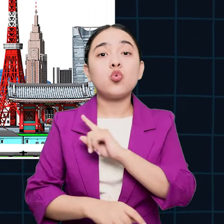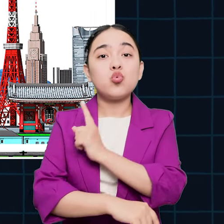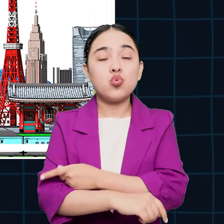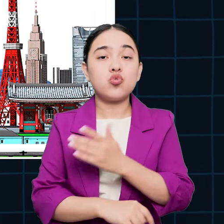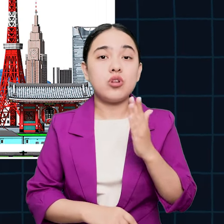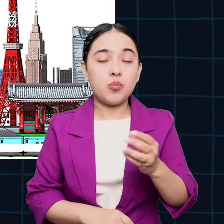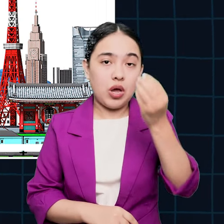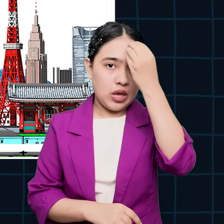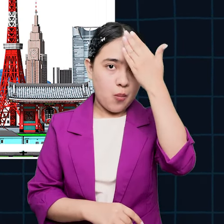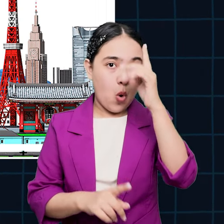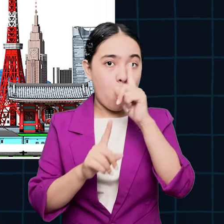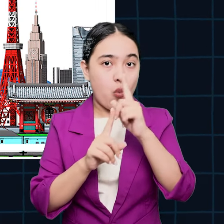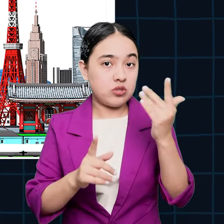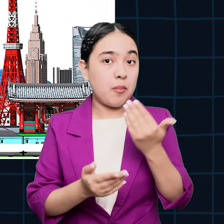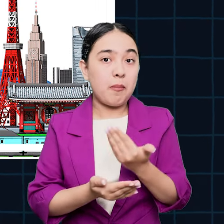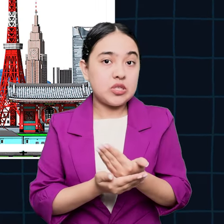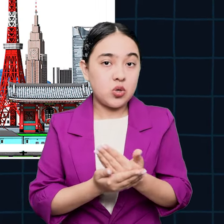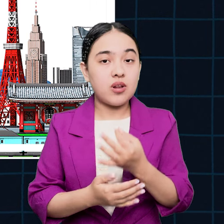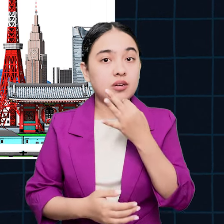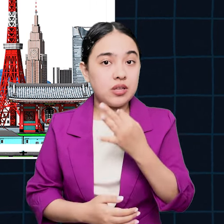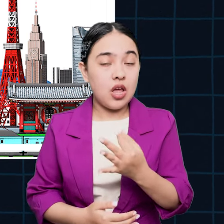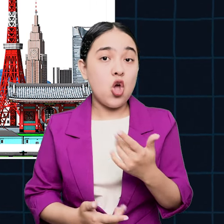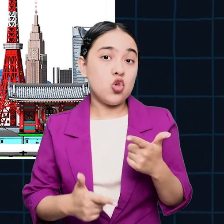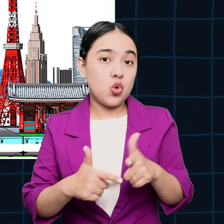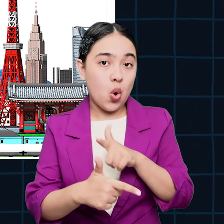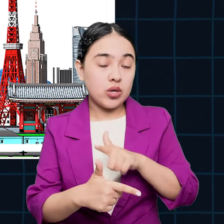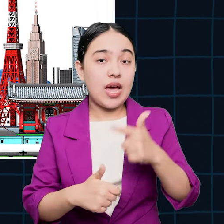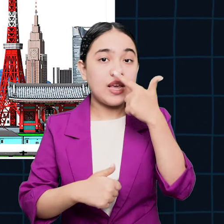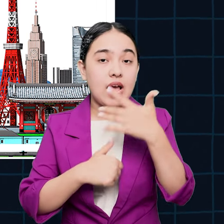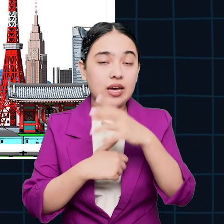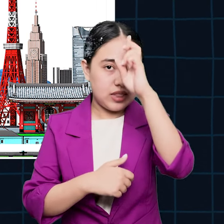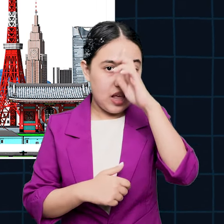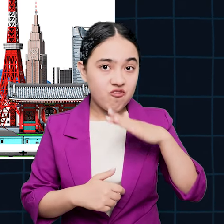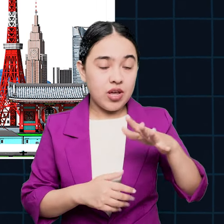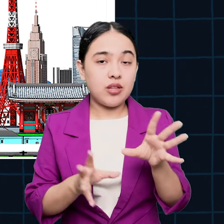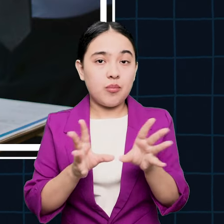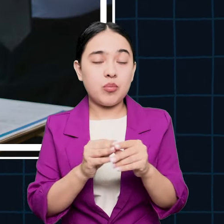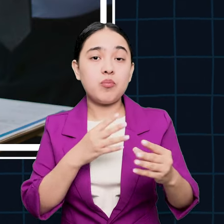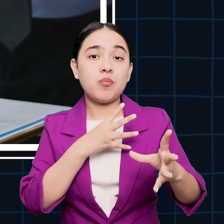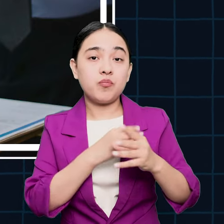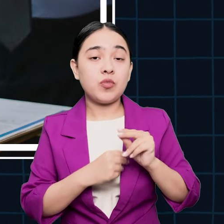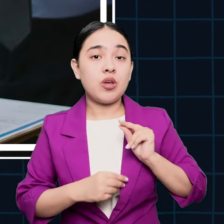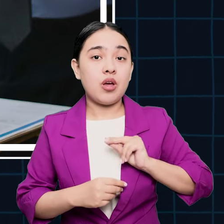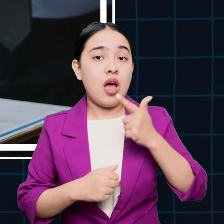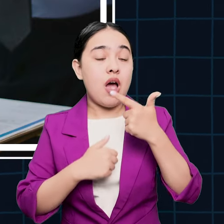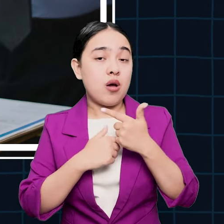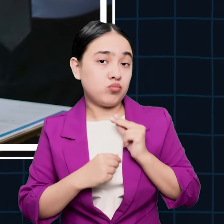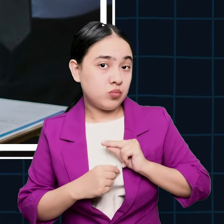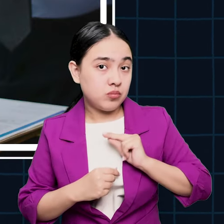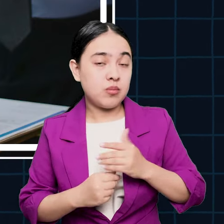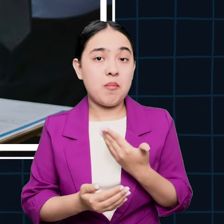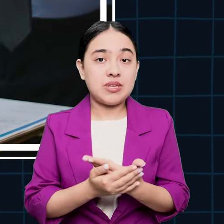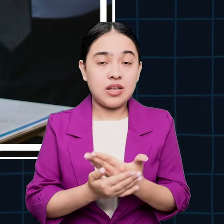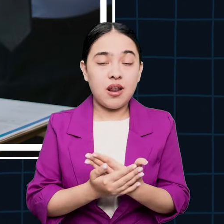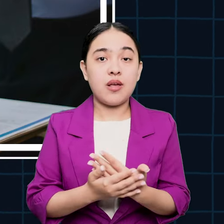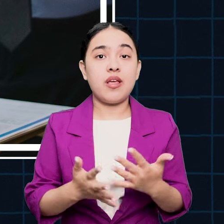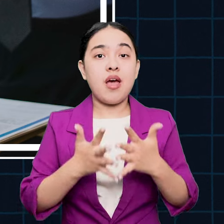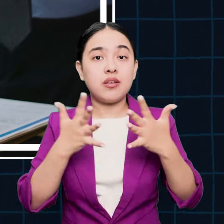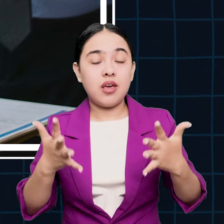o'sha Yapon mo'jizasini misol qilganda, yoki yaqin davlatlar bilan hamkorlikda bo'lishi masalalarida